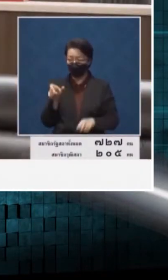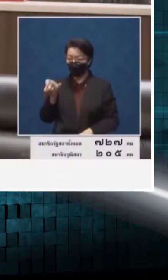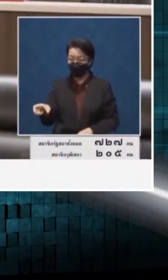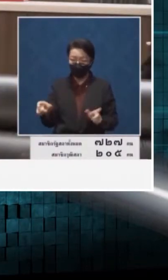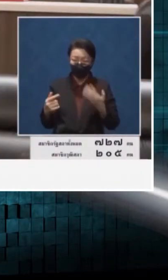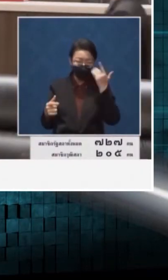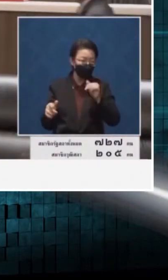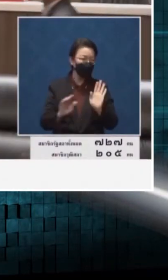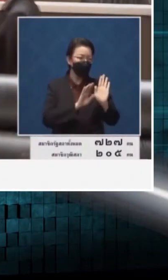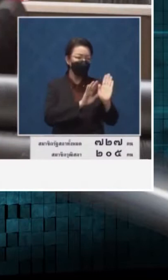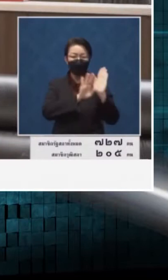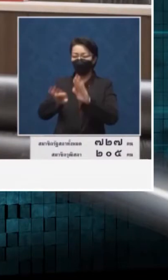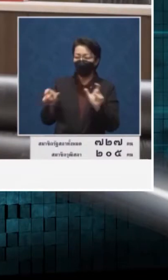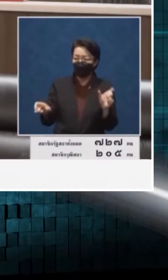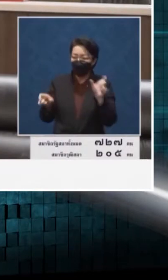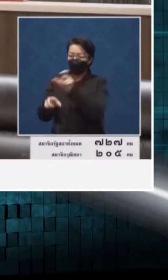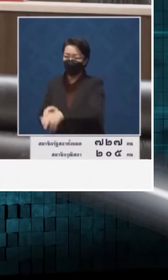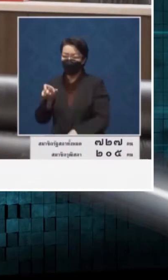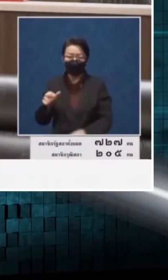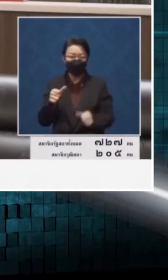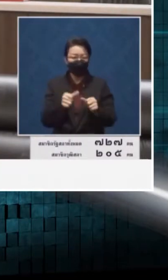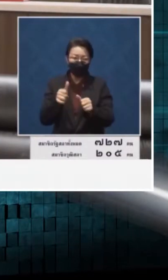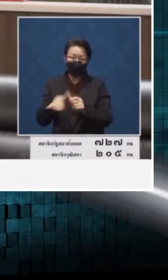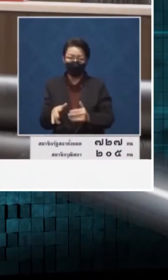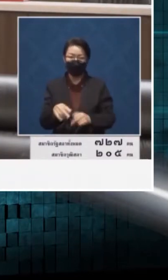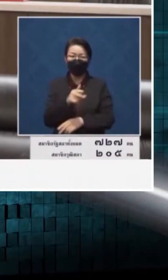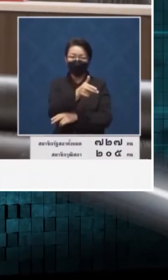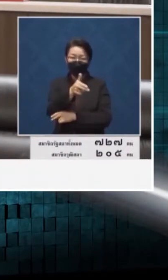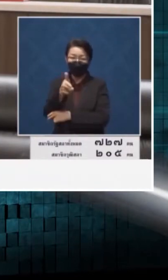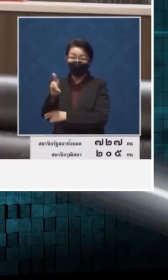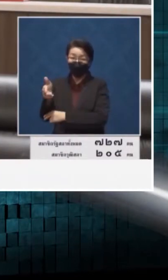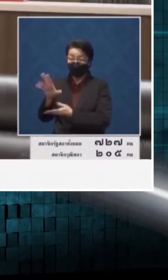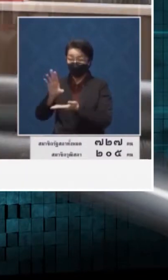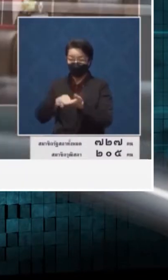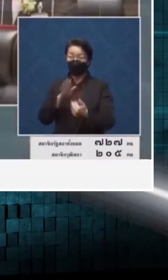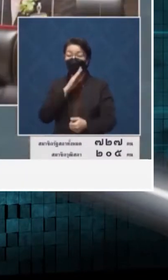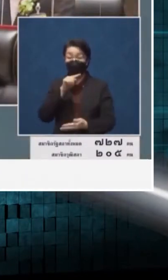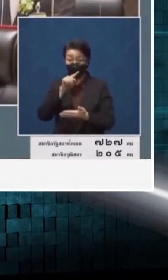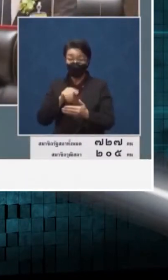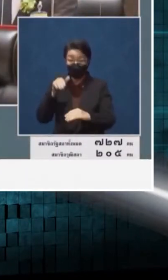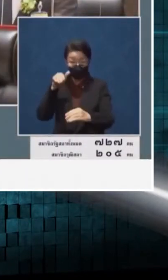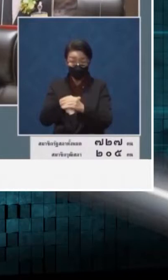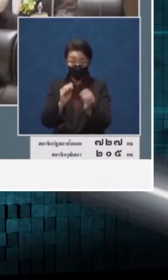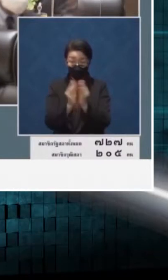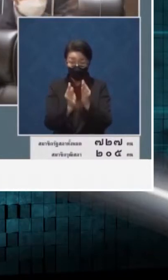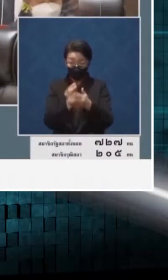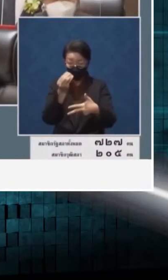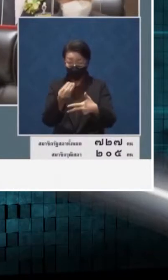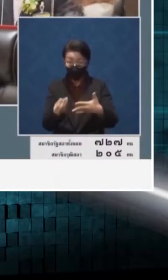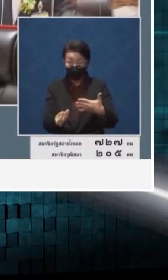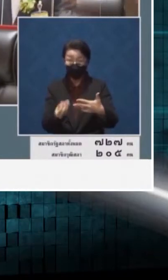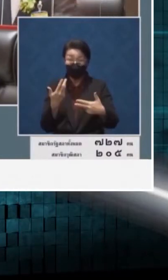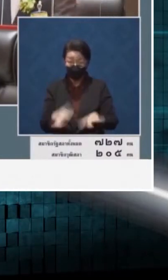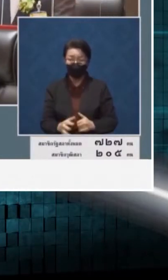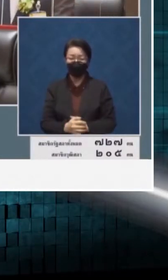เห็นชอบหรือไม่เห็นชอบตามที่กรรมาธิการเสนอซึ่งเป็นกรรมาธิการเสียงมักเสียงข้างมากเนี่ยจะเห็นชอบหรือไม่เห็นชอบ